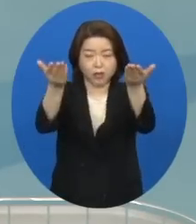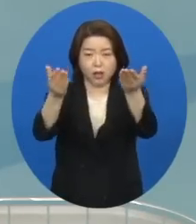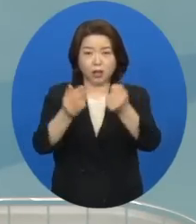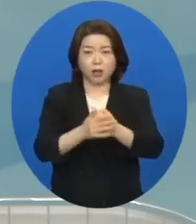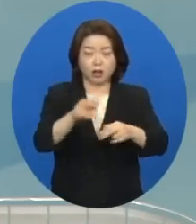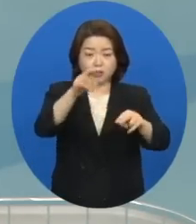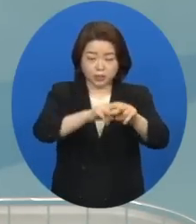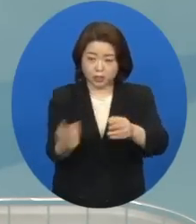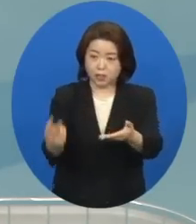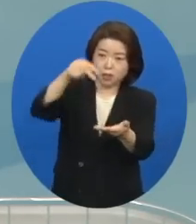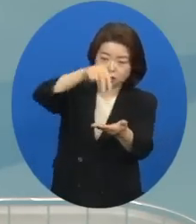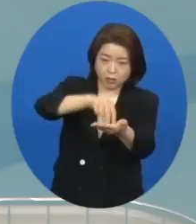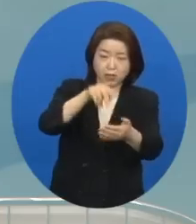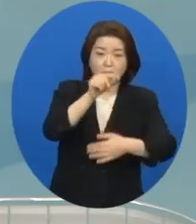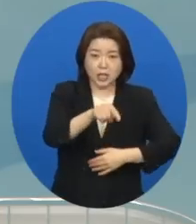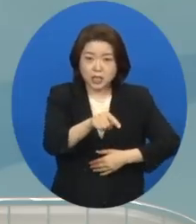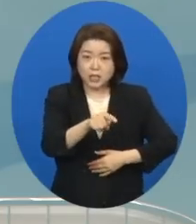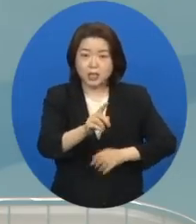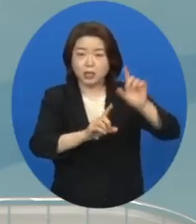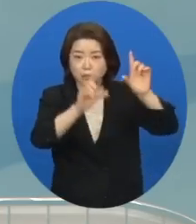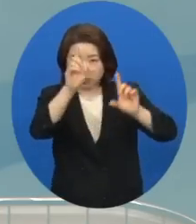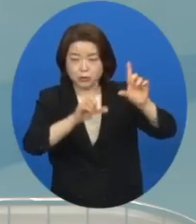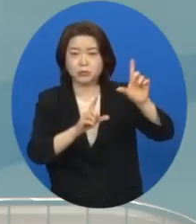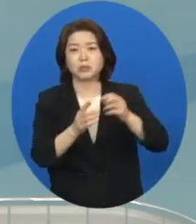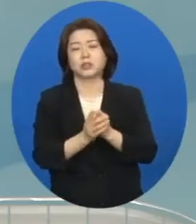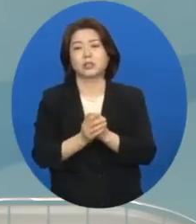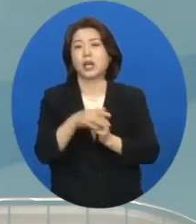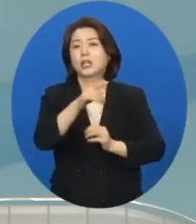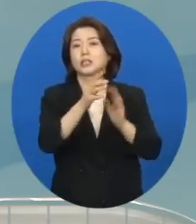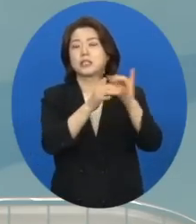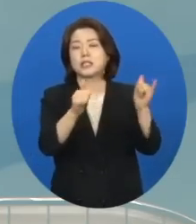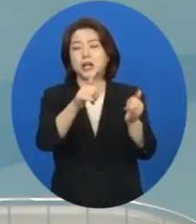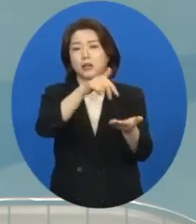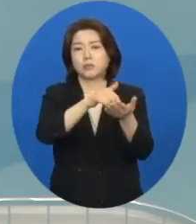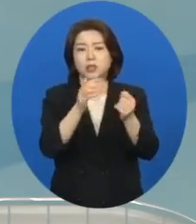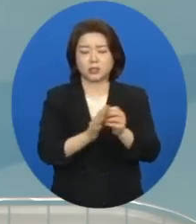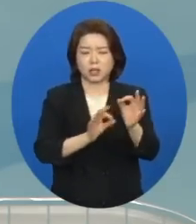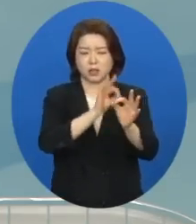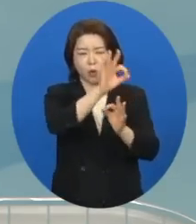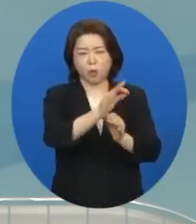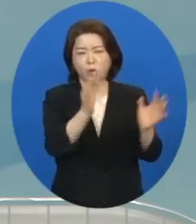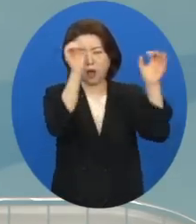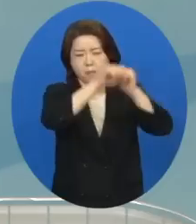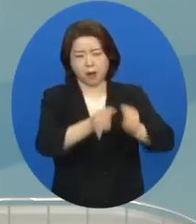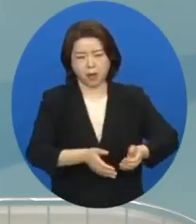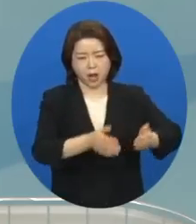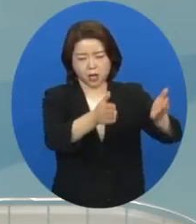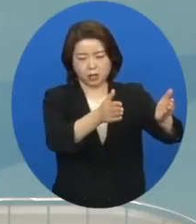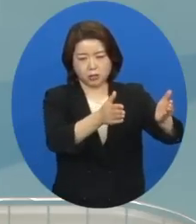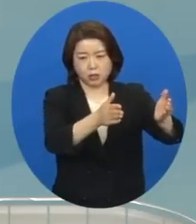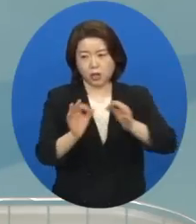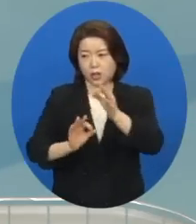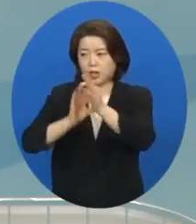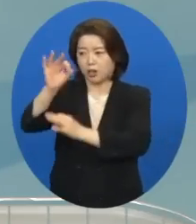자리에 앉았다가 일어나는 그것이 그 사람에게 영원한 멸망에서 영원한 구원으로 옮겨가는 바로